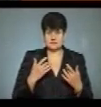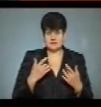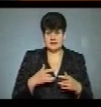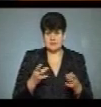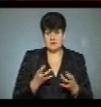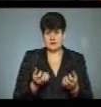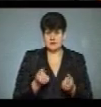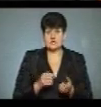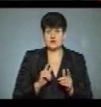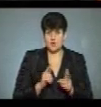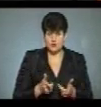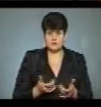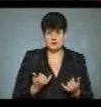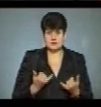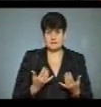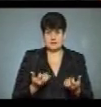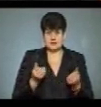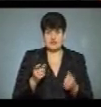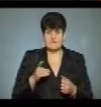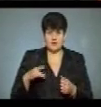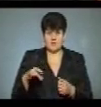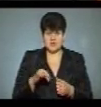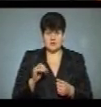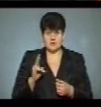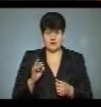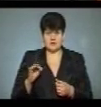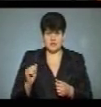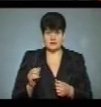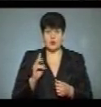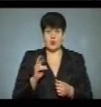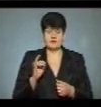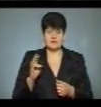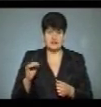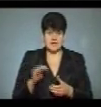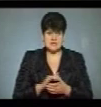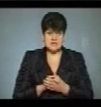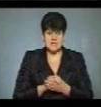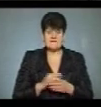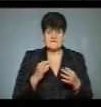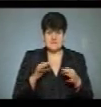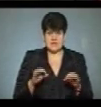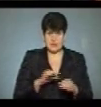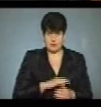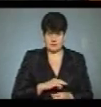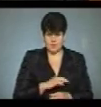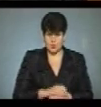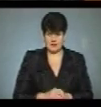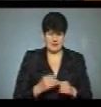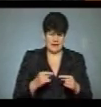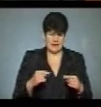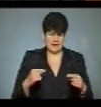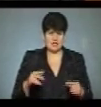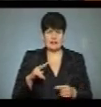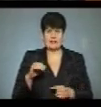профспілкової організації. Нас підтримала Європейська конфедерація профспілок, конфедерація вільних профспілок і інші,